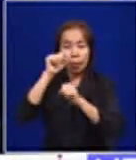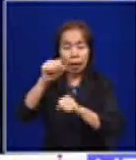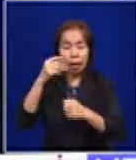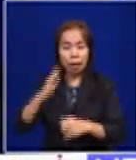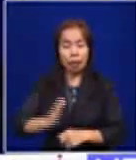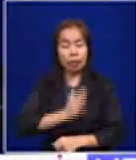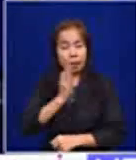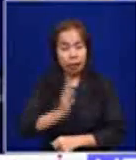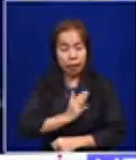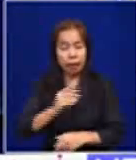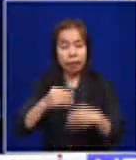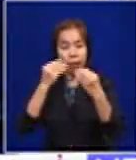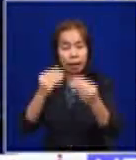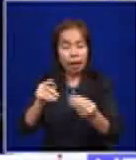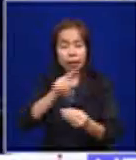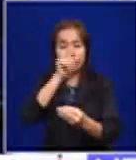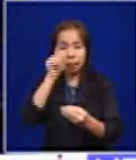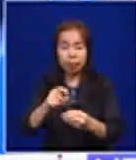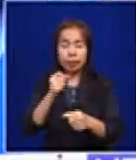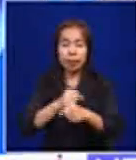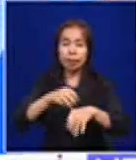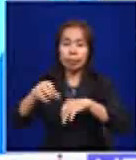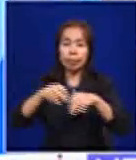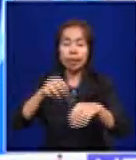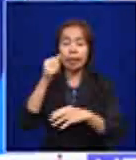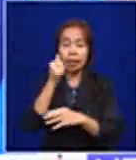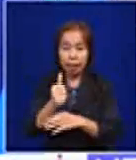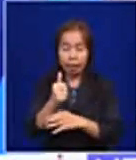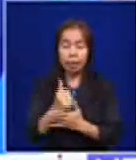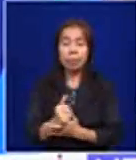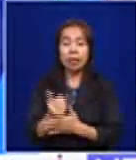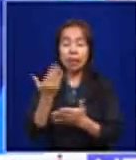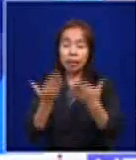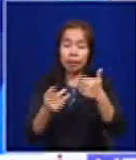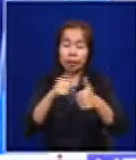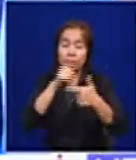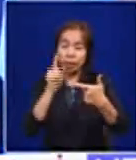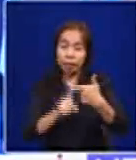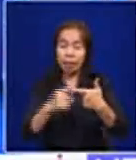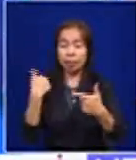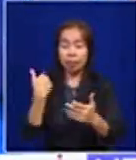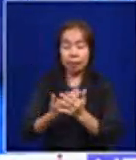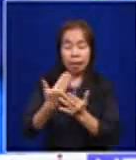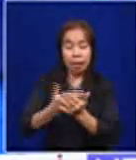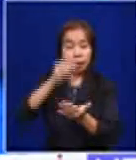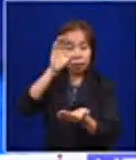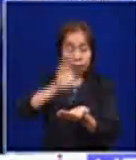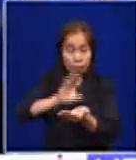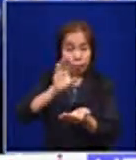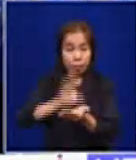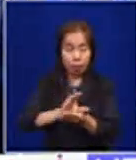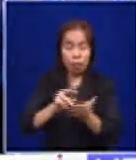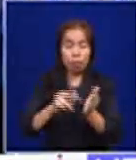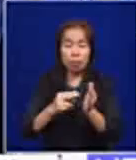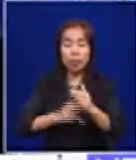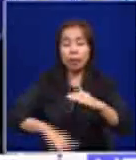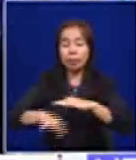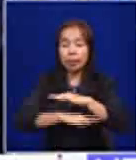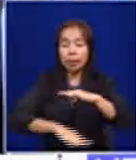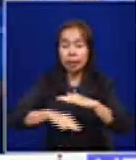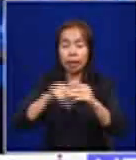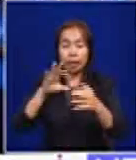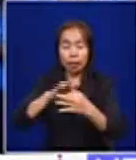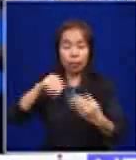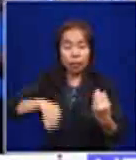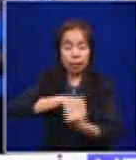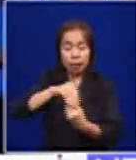มู่บ้านที่มีผลการดำเนินงานดีเด่นเพื่อสร้างศักยภาพของกองทุนหมู่บ้านอันเป็นฐานรากของเศรษฐกิจ